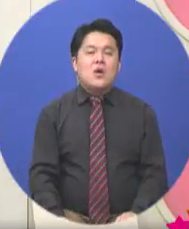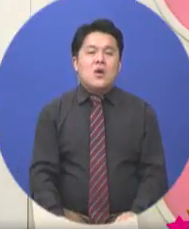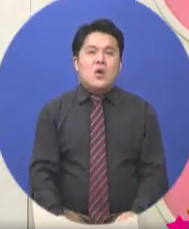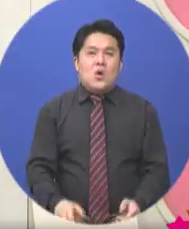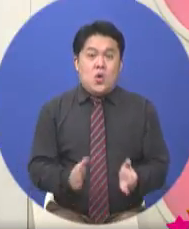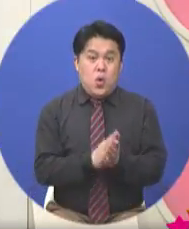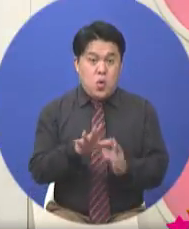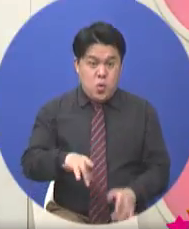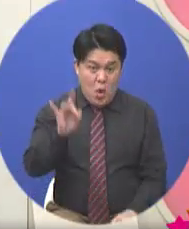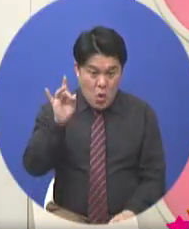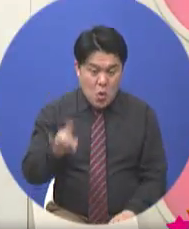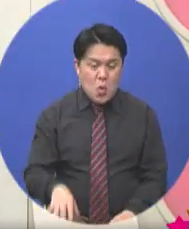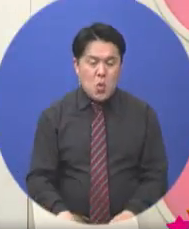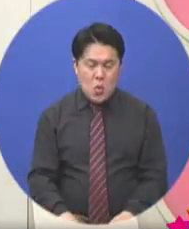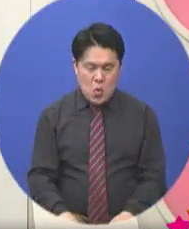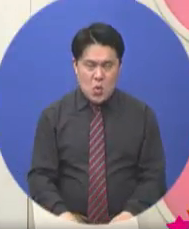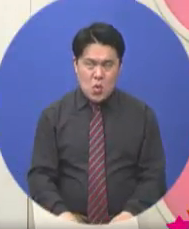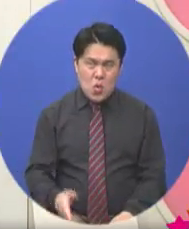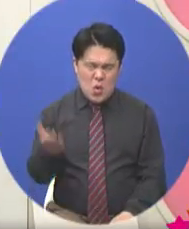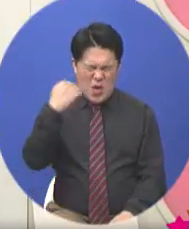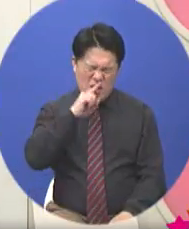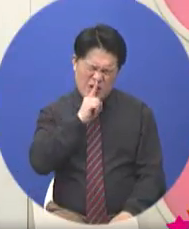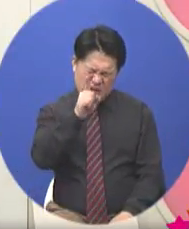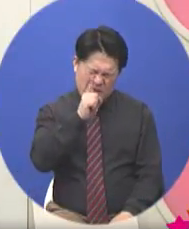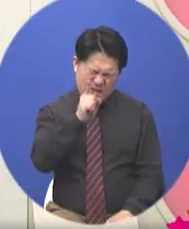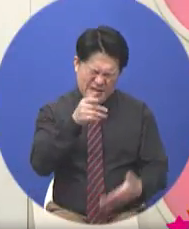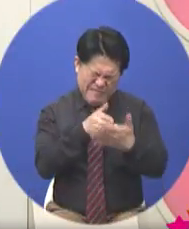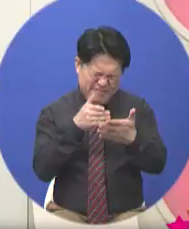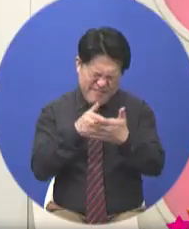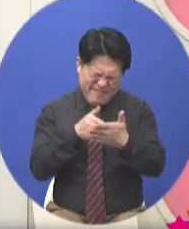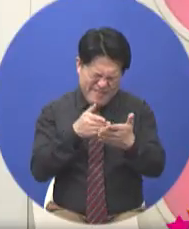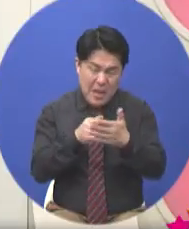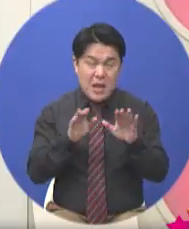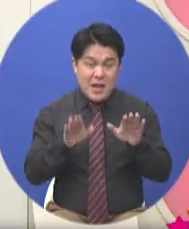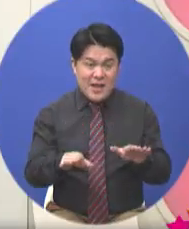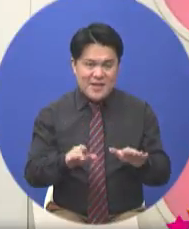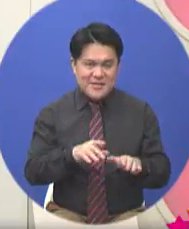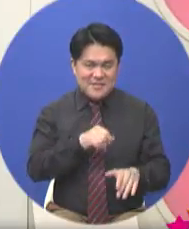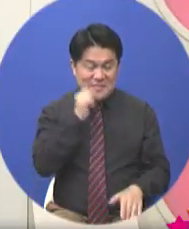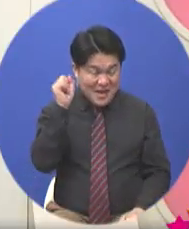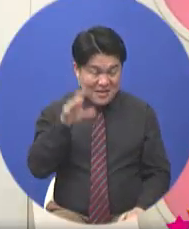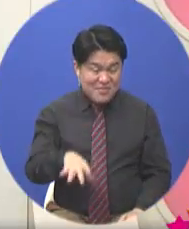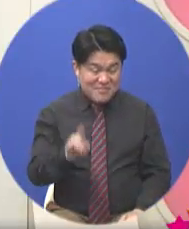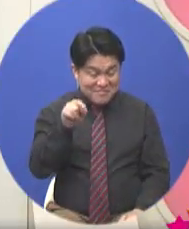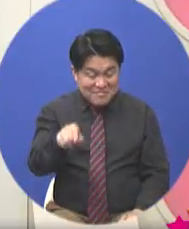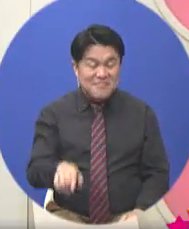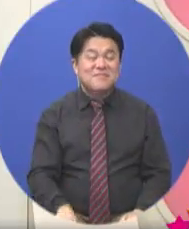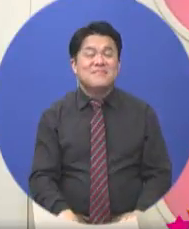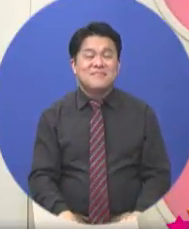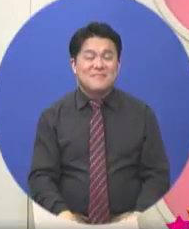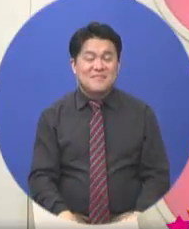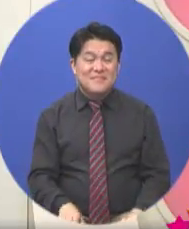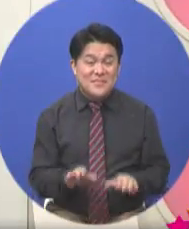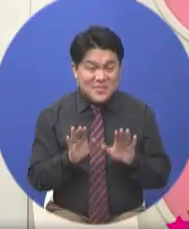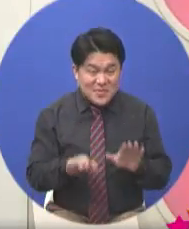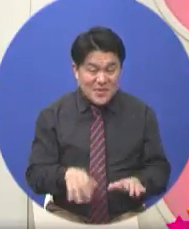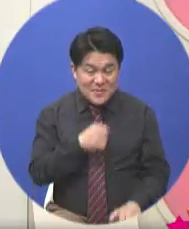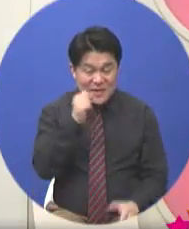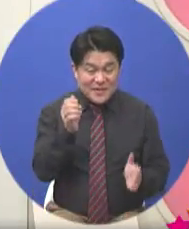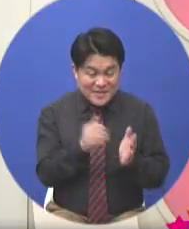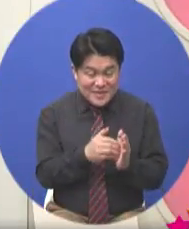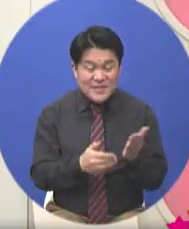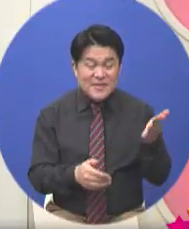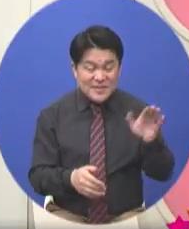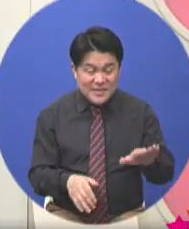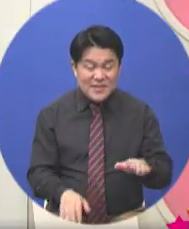아 오늘 처음 하시는 거예요? 몇 번 신청을 해도 안 되고. 네. 이제 처음은 이제 여러 이제 요 오늘은 됐습니다.